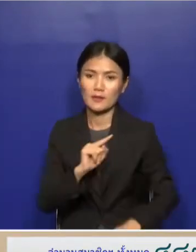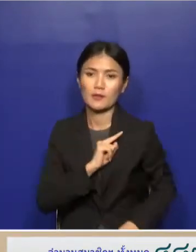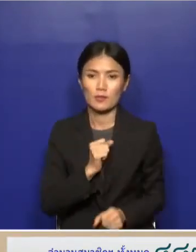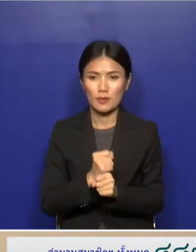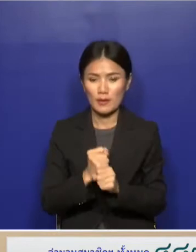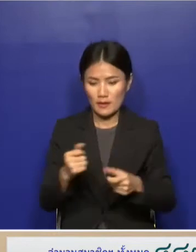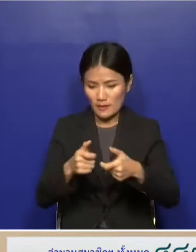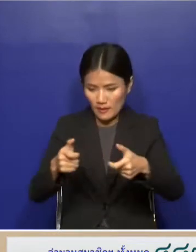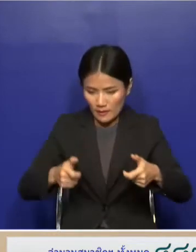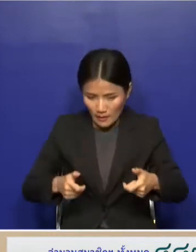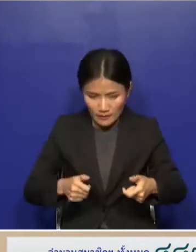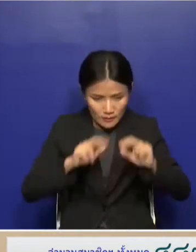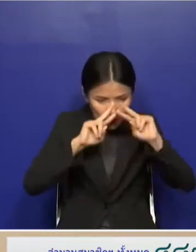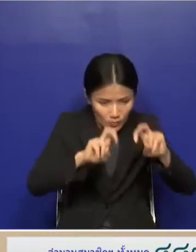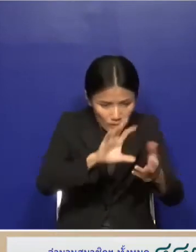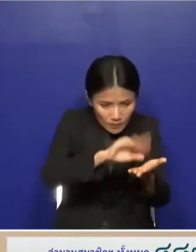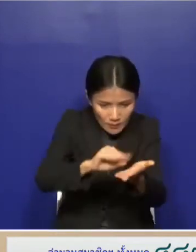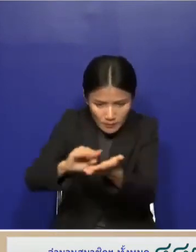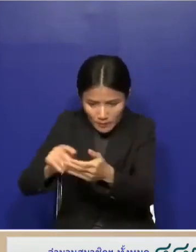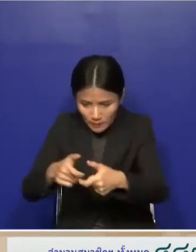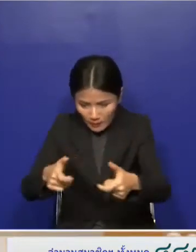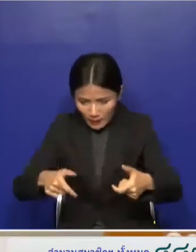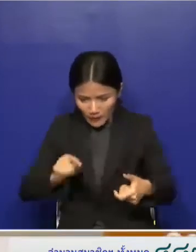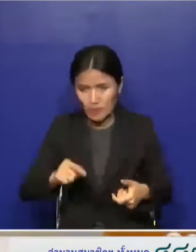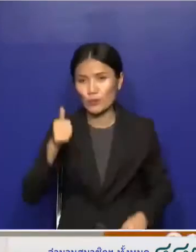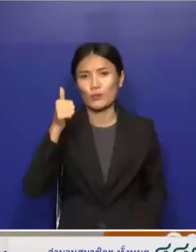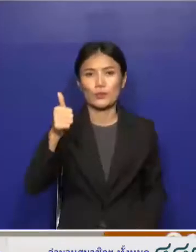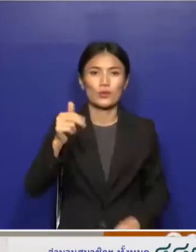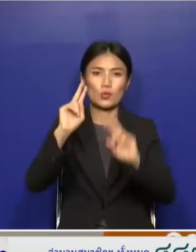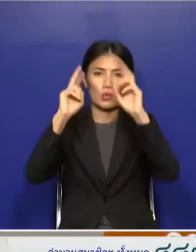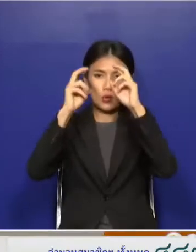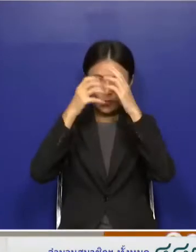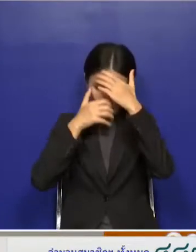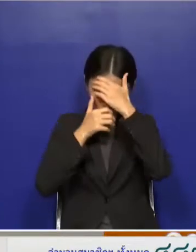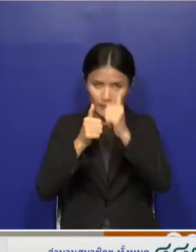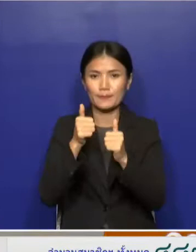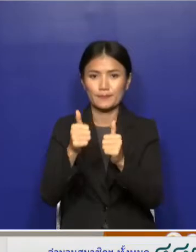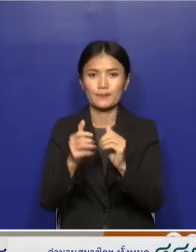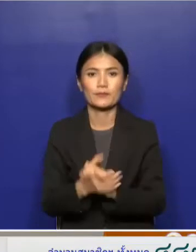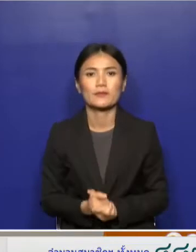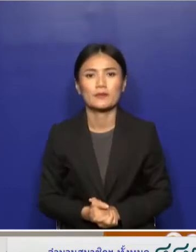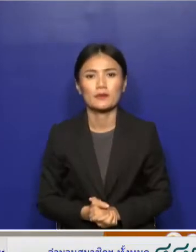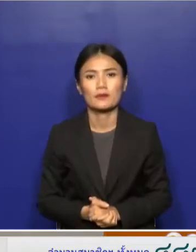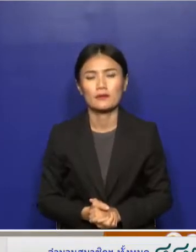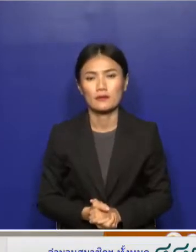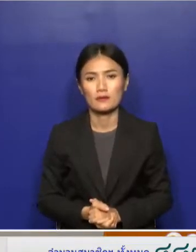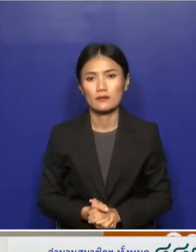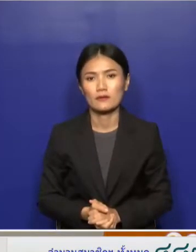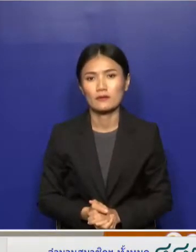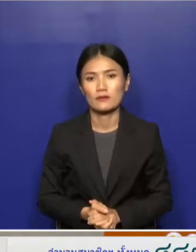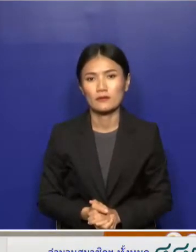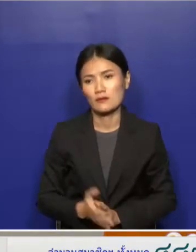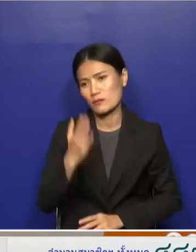กษาเรื่องนี้มาซึ่ง เป็นเรื่องที่ประเด็นที่น่าสนใจนะครับเพราะว่ามันเป็นเรื่องของ